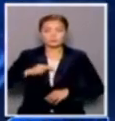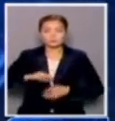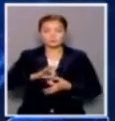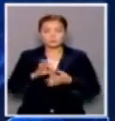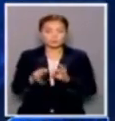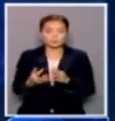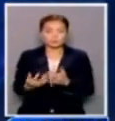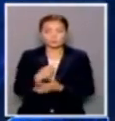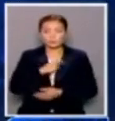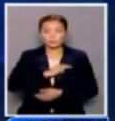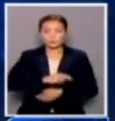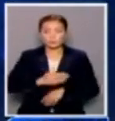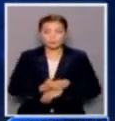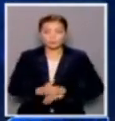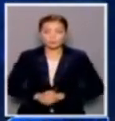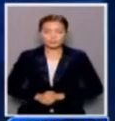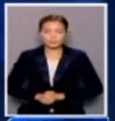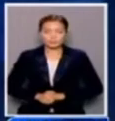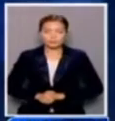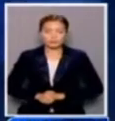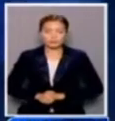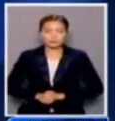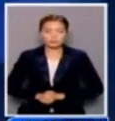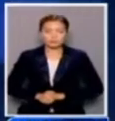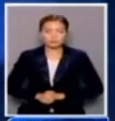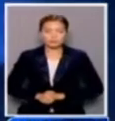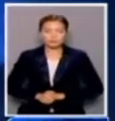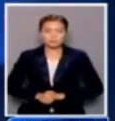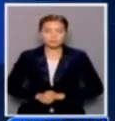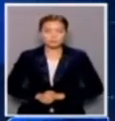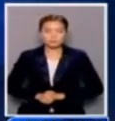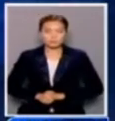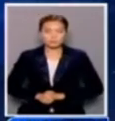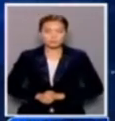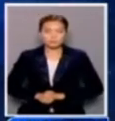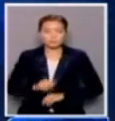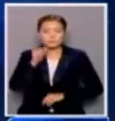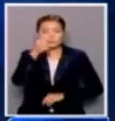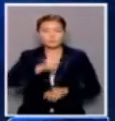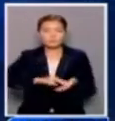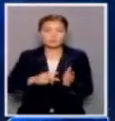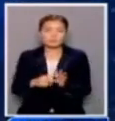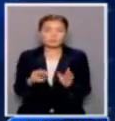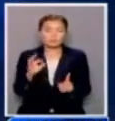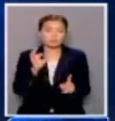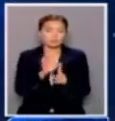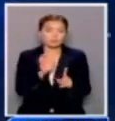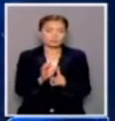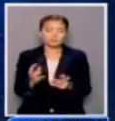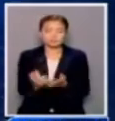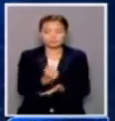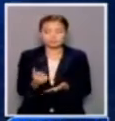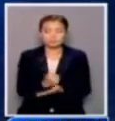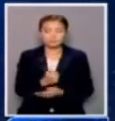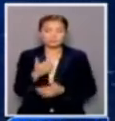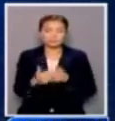нәтижелі көрсеткіштерге қол жеткізу үшін білімдерімнің аздық ететін және ертеңгі жоспарлы мақсатыма деген